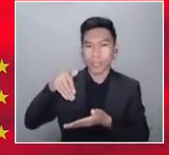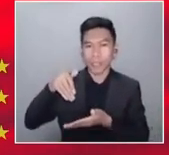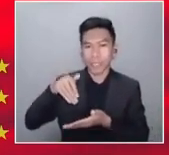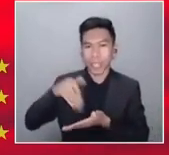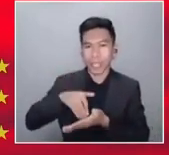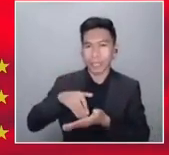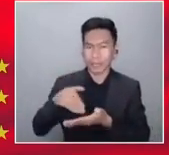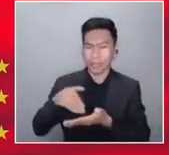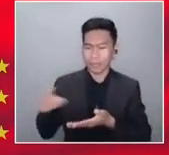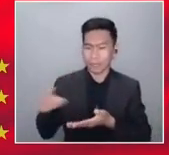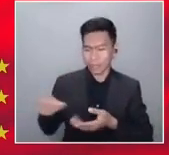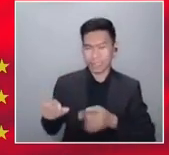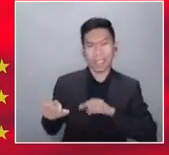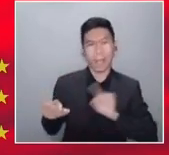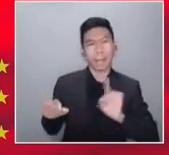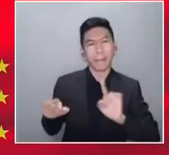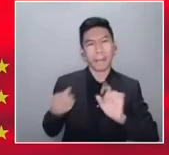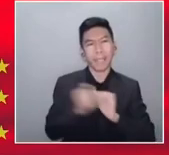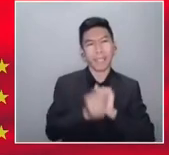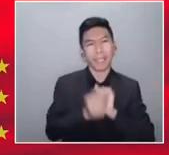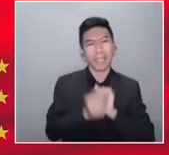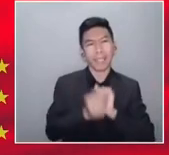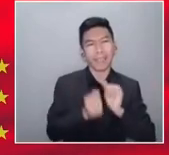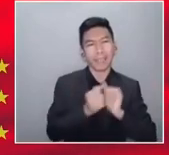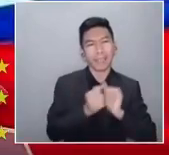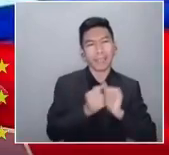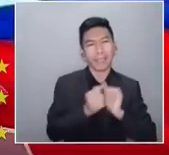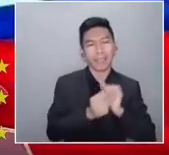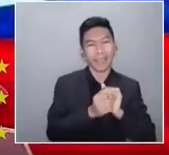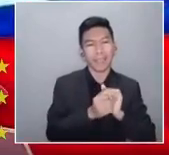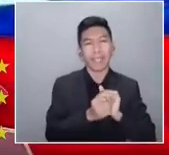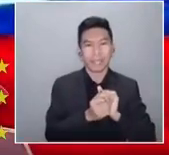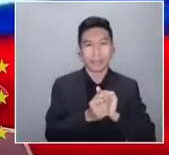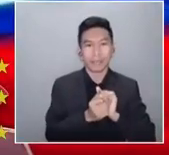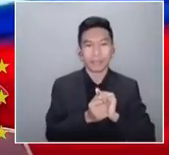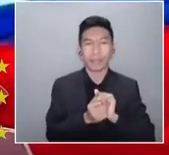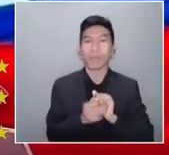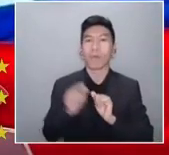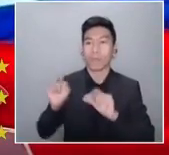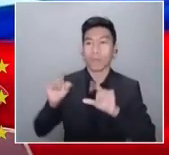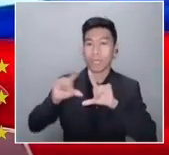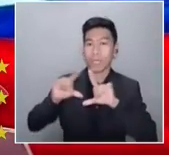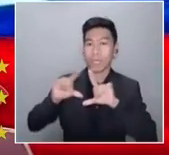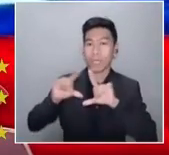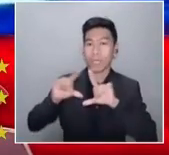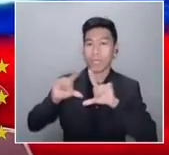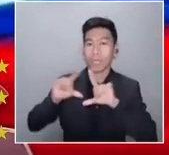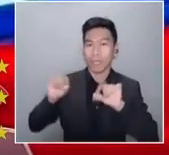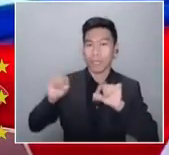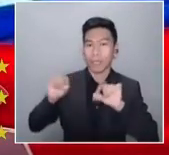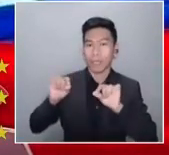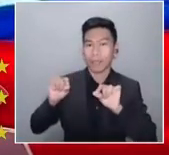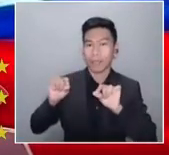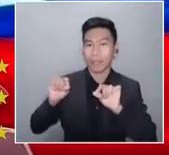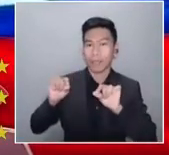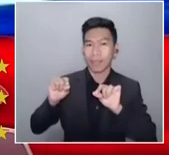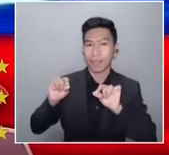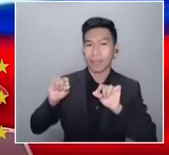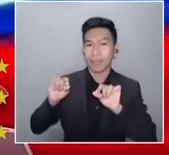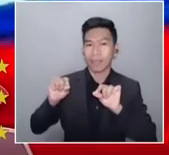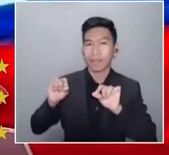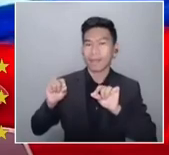this symbolize, sir? Malaki po ang ibig sabihin niyan. Dalawang aspeto po, ano? Number